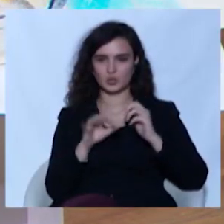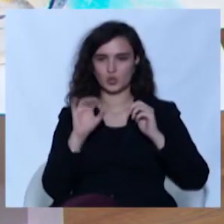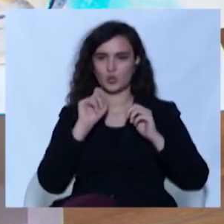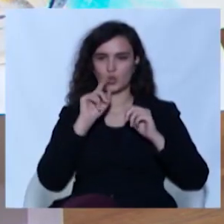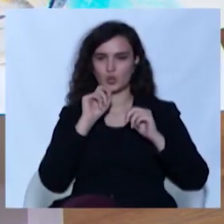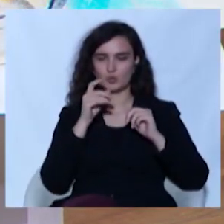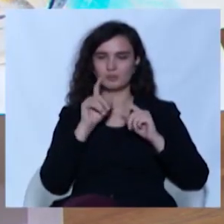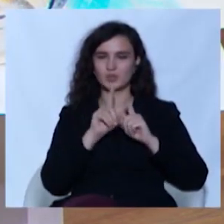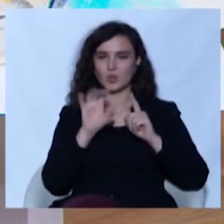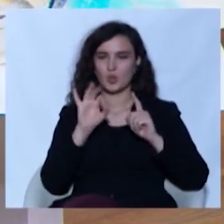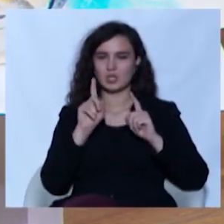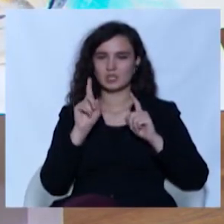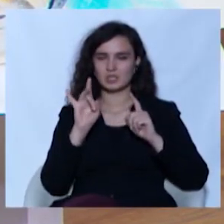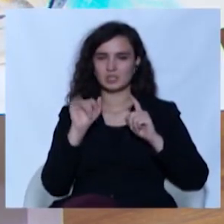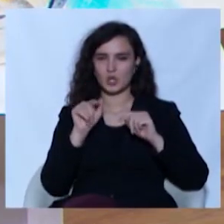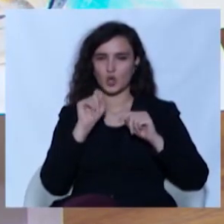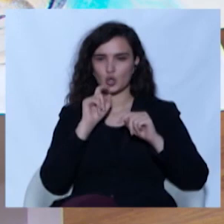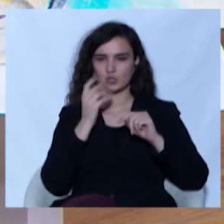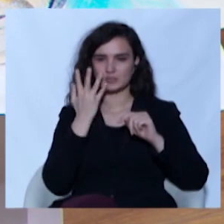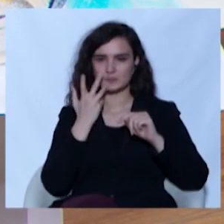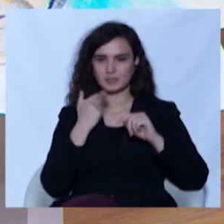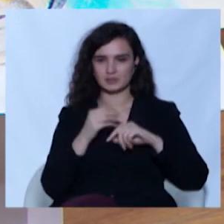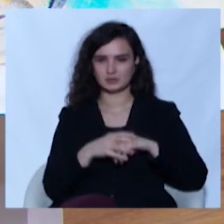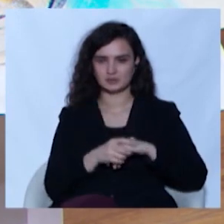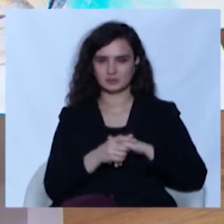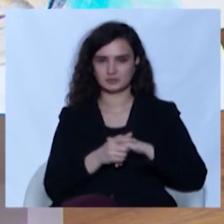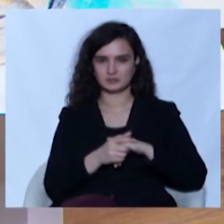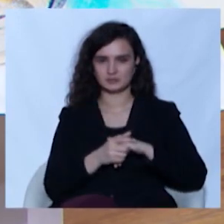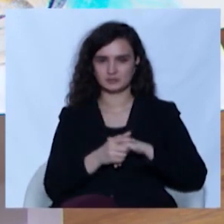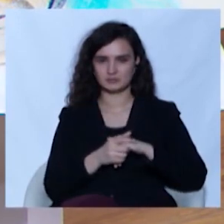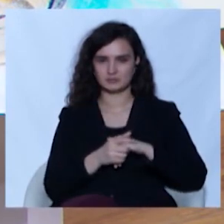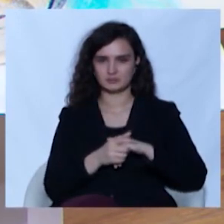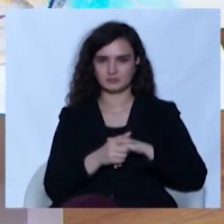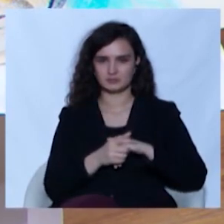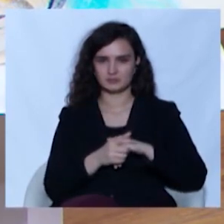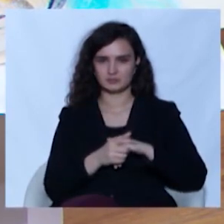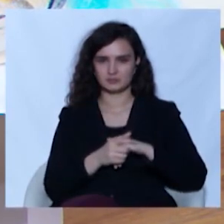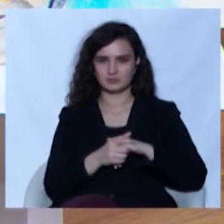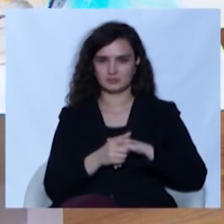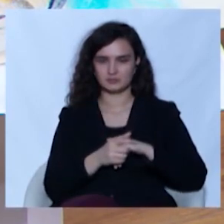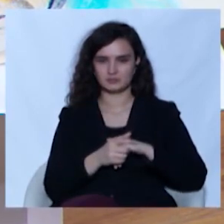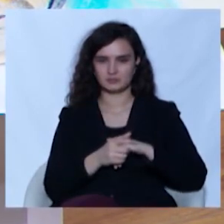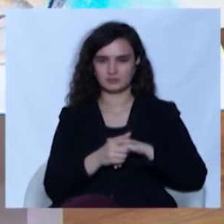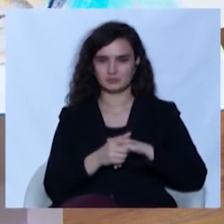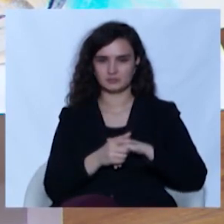охра, имитаро сахезец, гадавал тамас. Уй, лучше шоиже. Бодиш, бодиш,